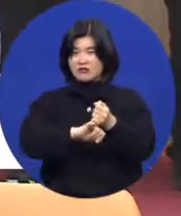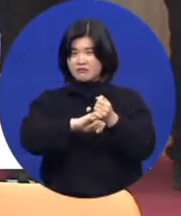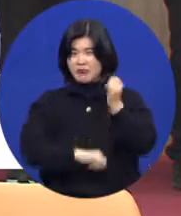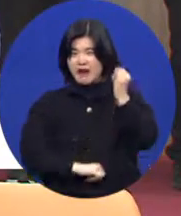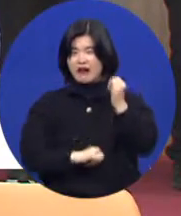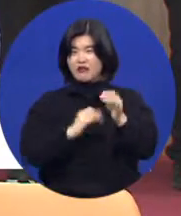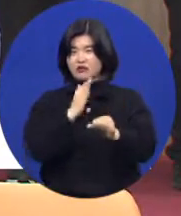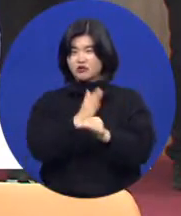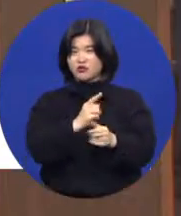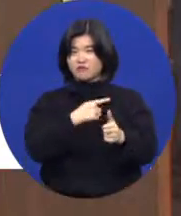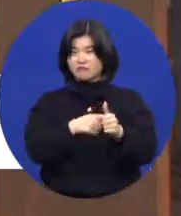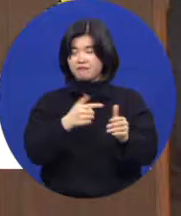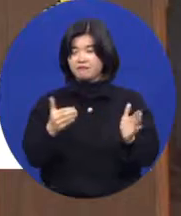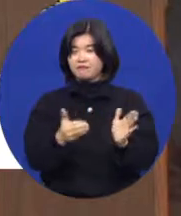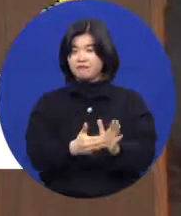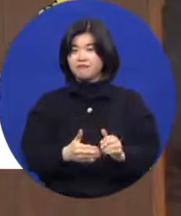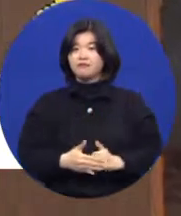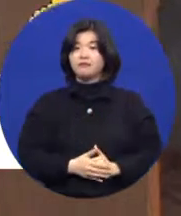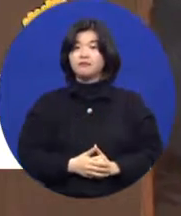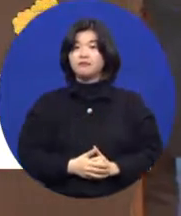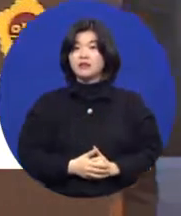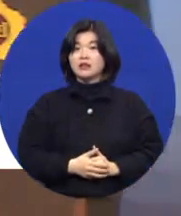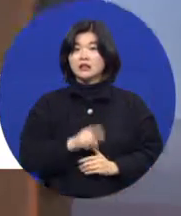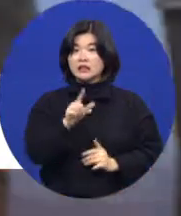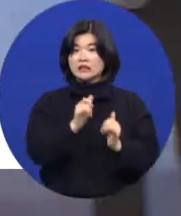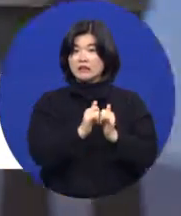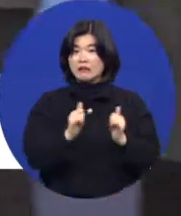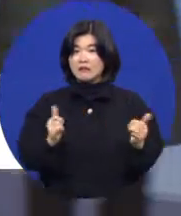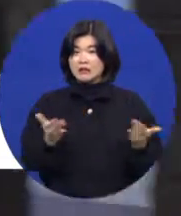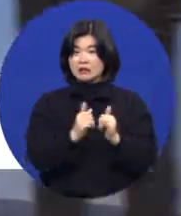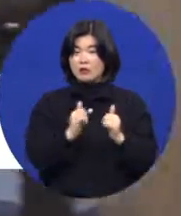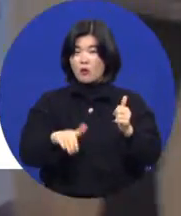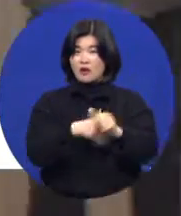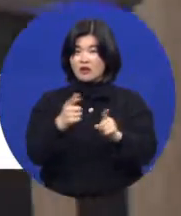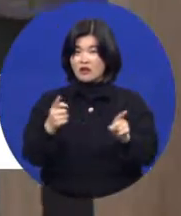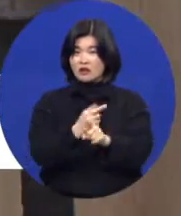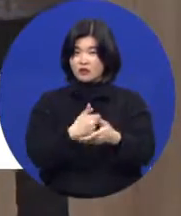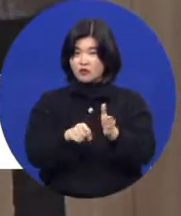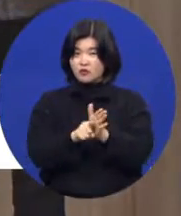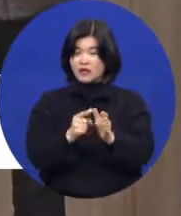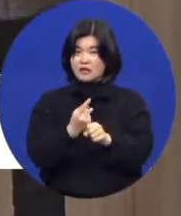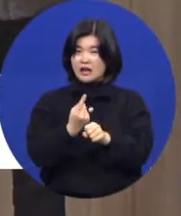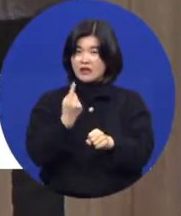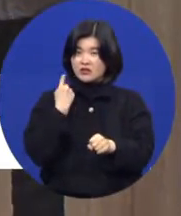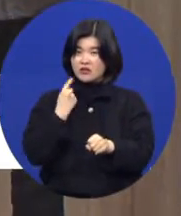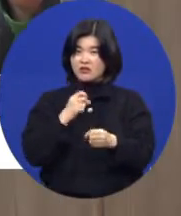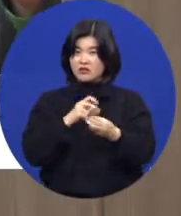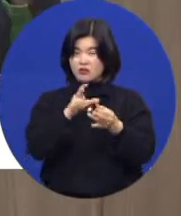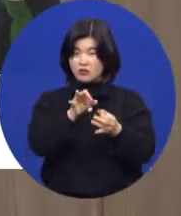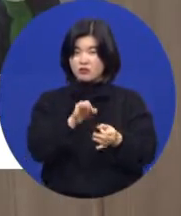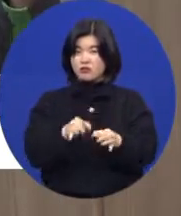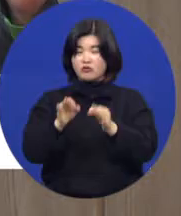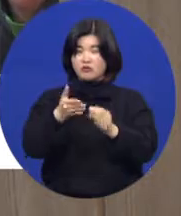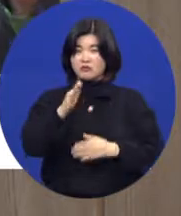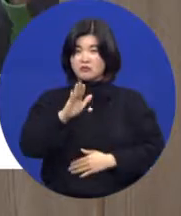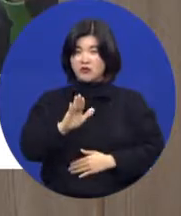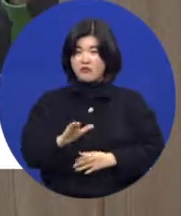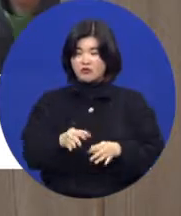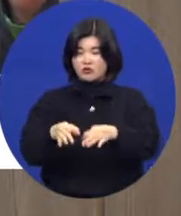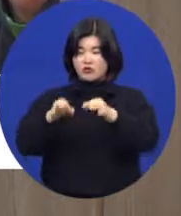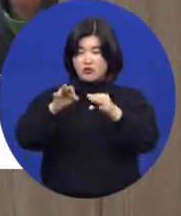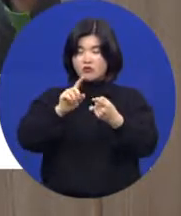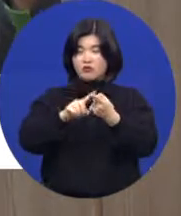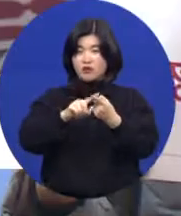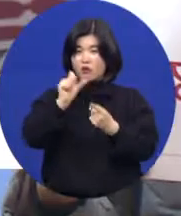지키지 않는다며 규탄했습니다. 이들은 노동자들의 처우 개선을 위해 지난해 택배 요금을 인상했지만 인상